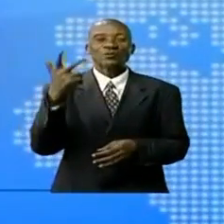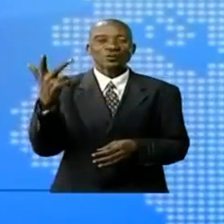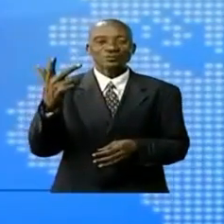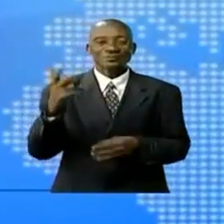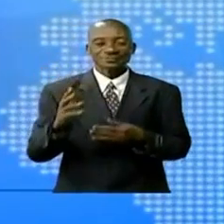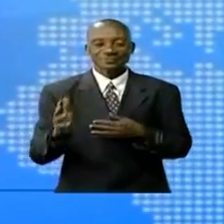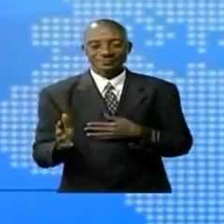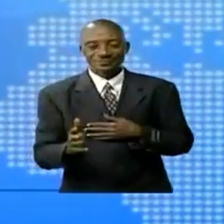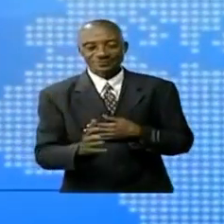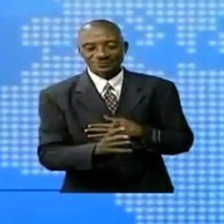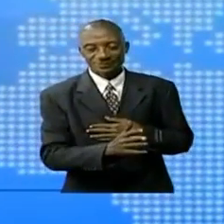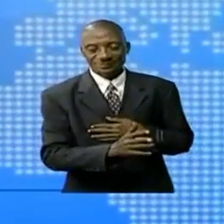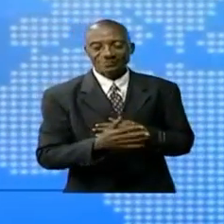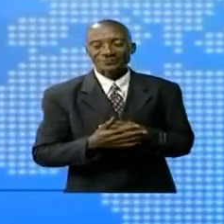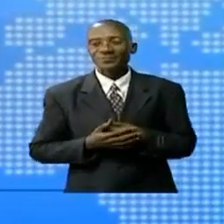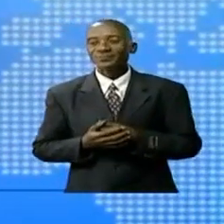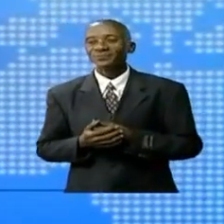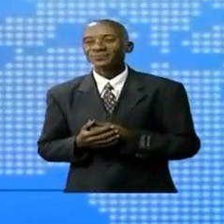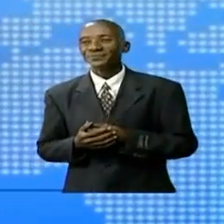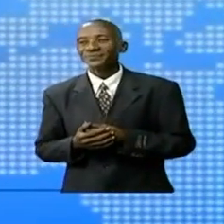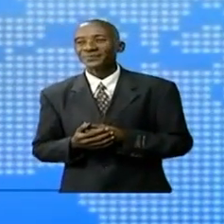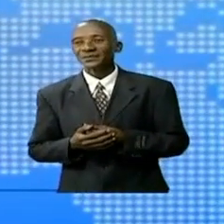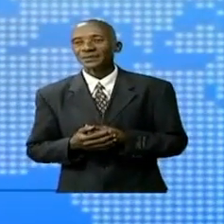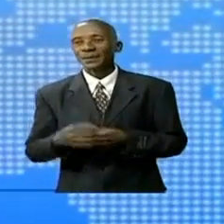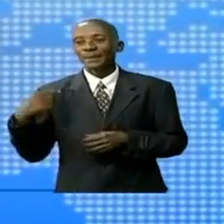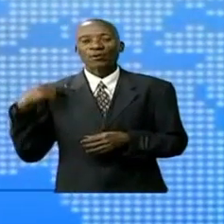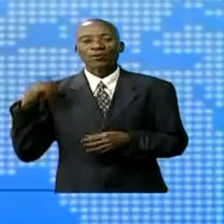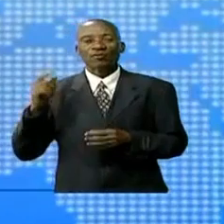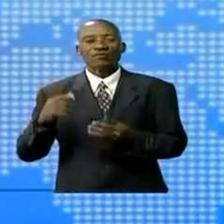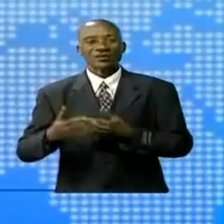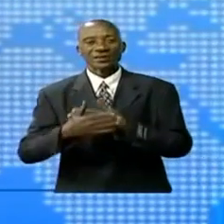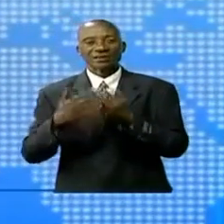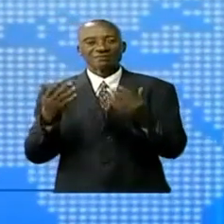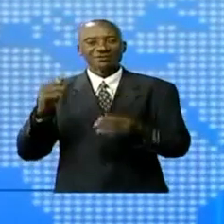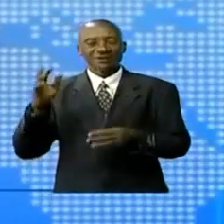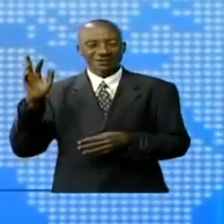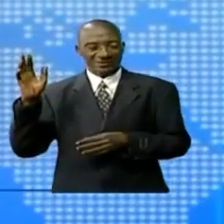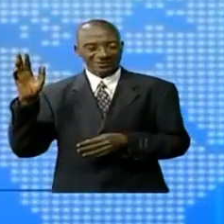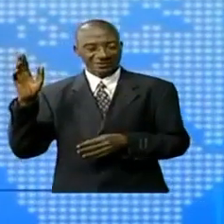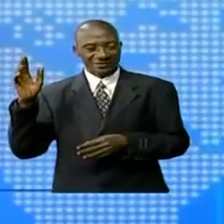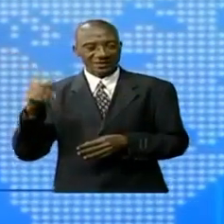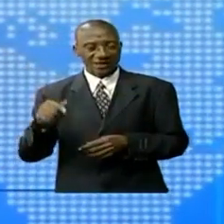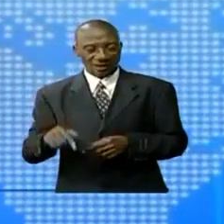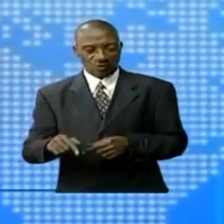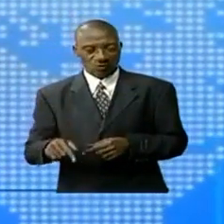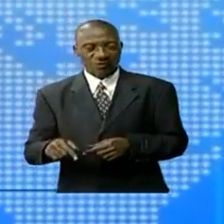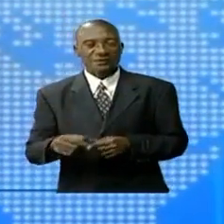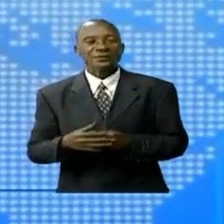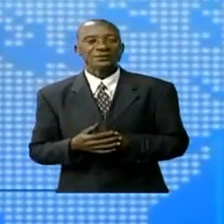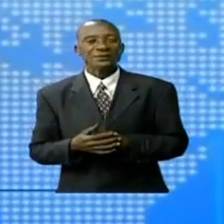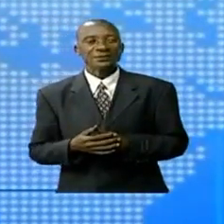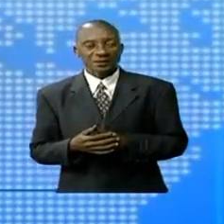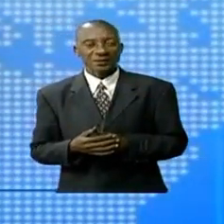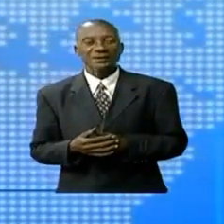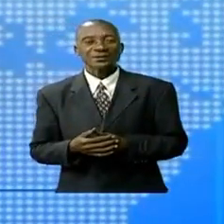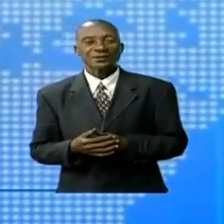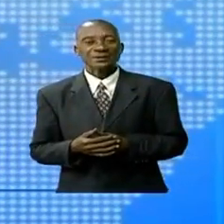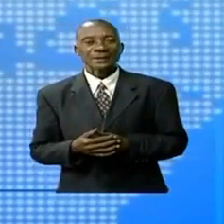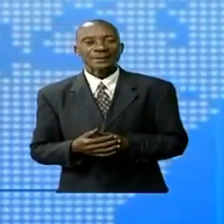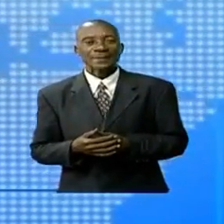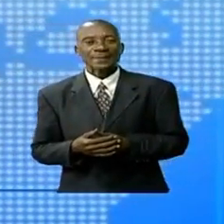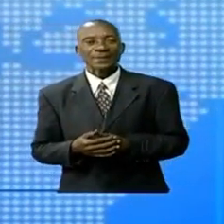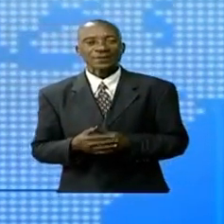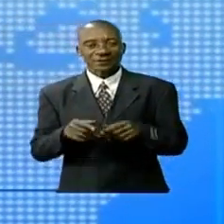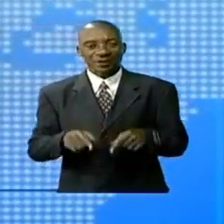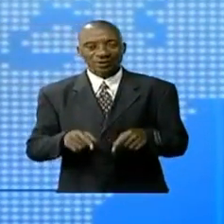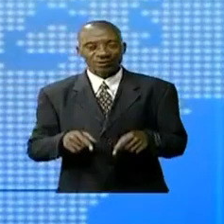Dans le souci d'accompagner le gouverneur de la ville de Kinshasa dans son vaste programme Kin Bopeto, l'action Gobila pour le progrès de